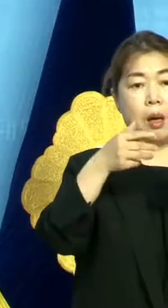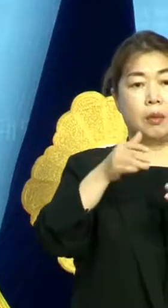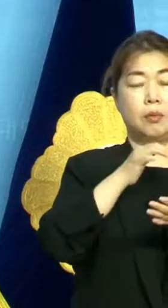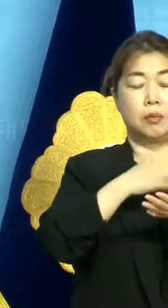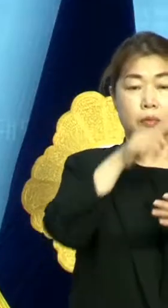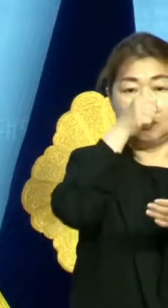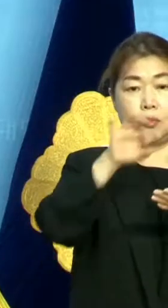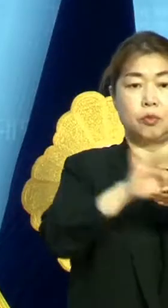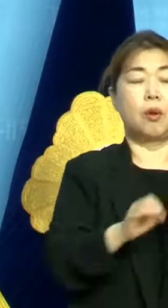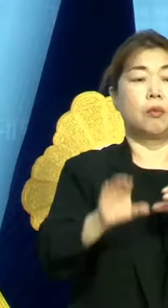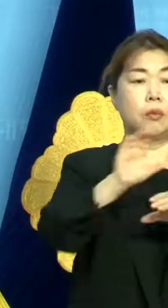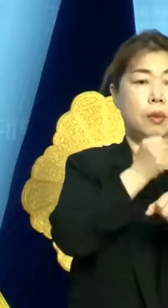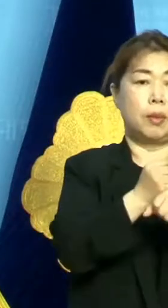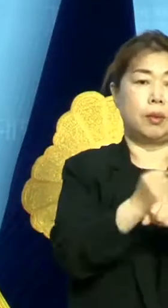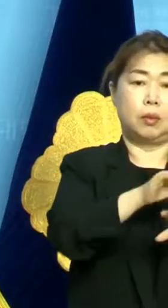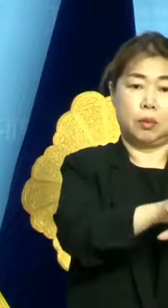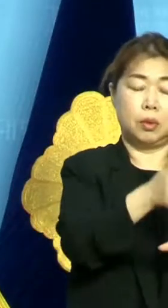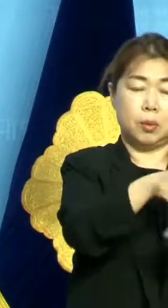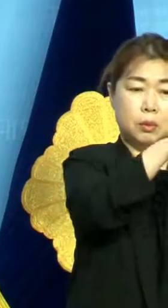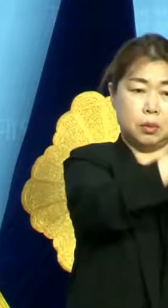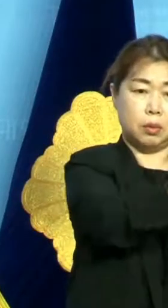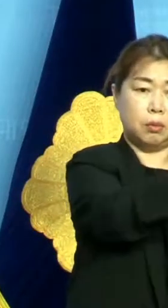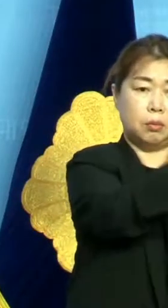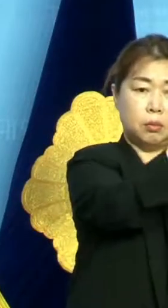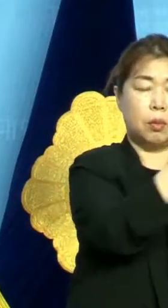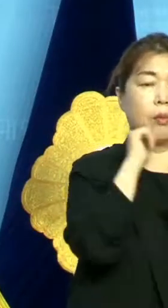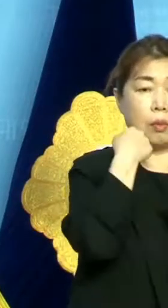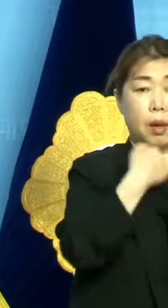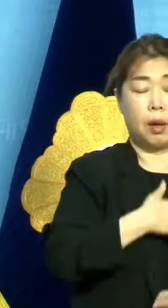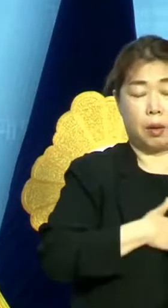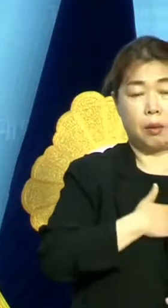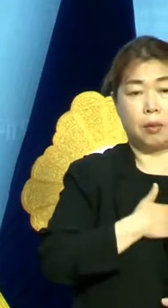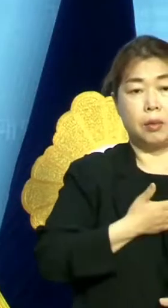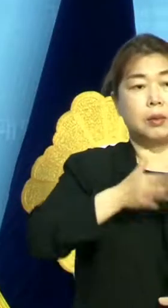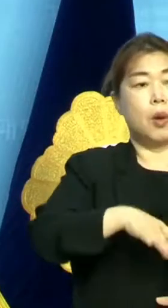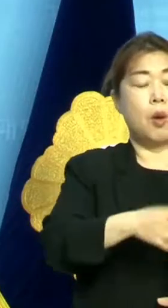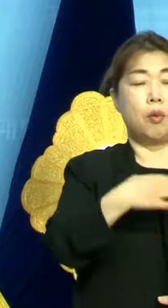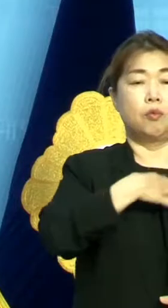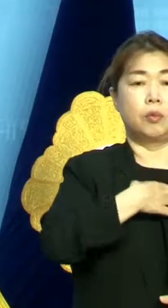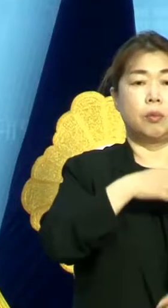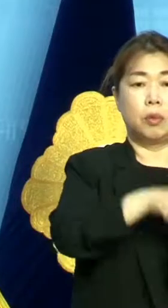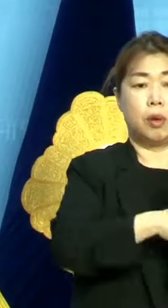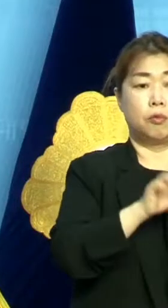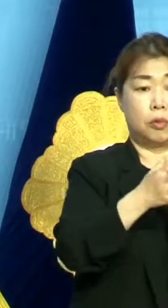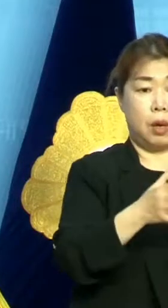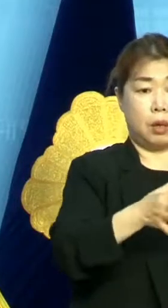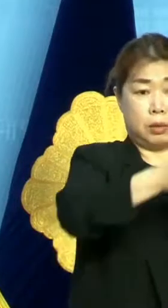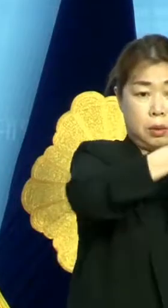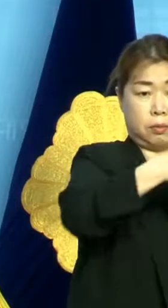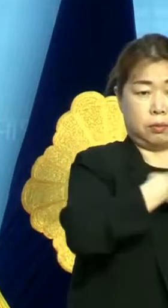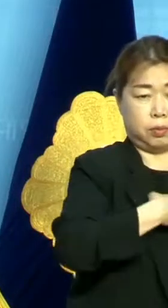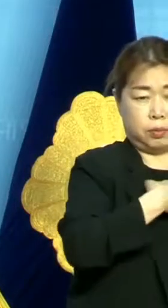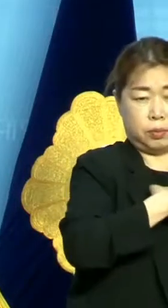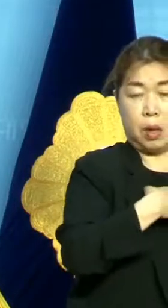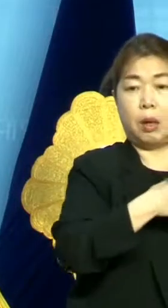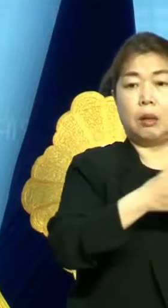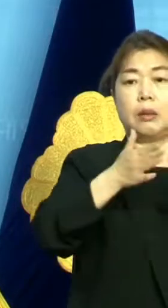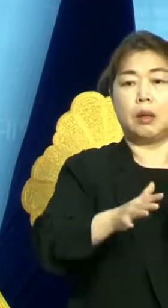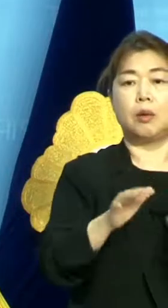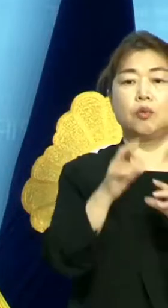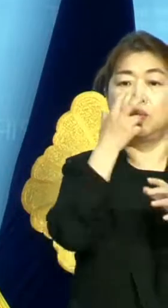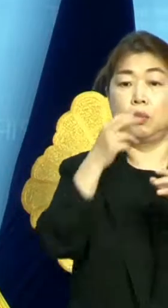국가 대 전부 다 음에 대한 우려 저도 잘 알고 있습니다 그러나 위기의 순간 국가가 재정을 우려하는 사이 우리